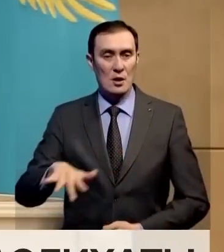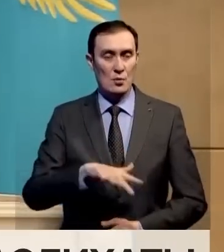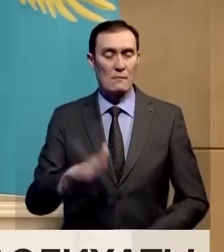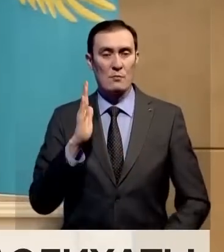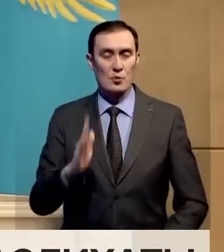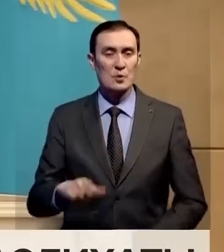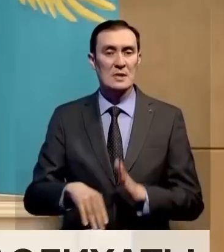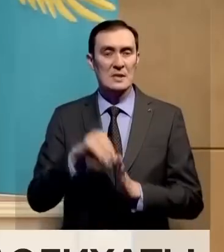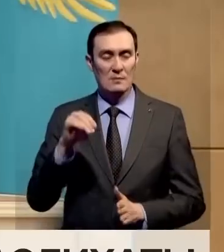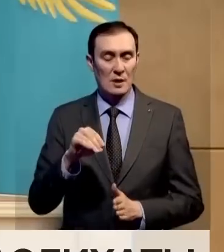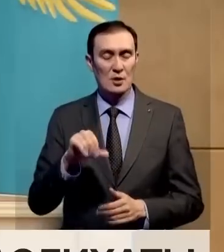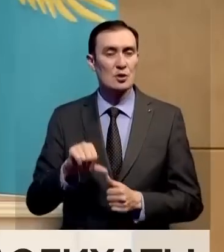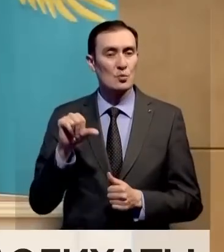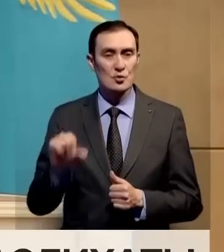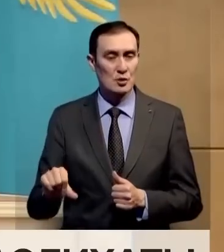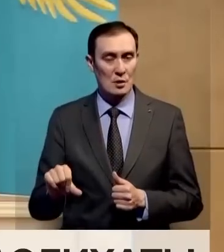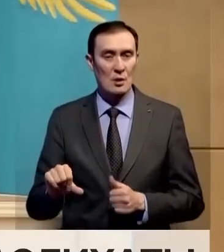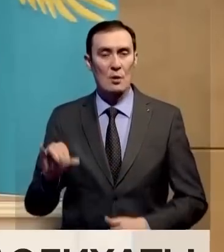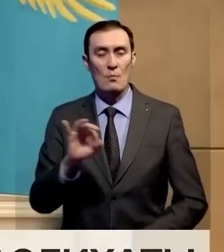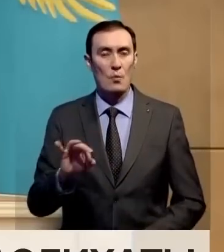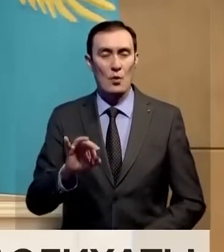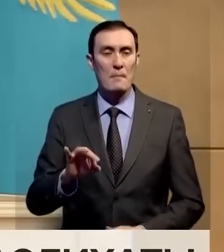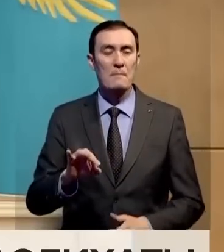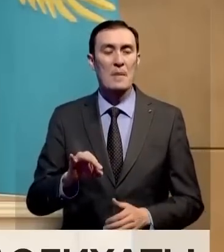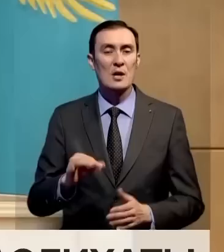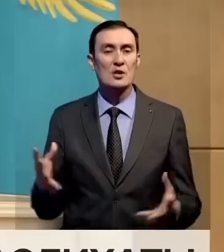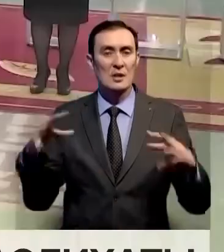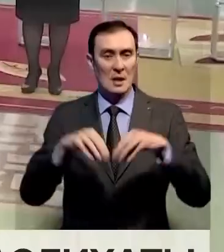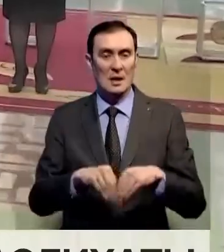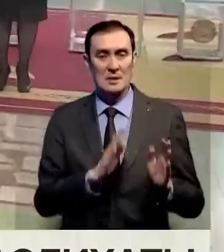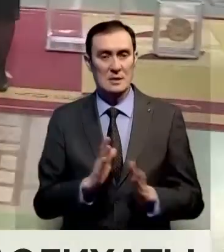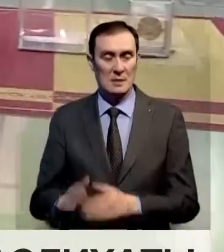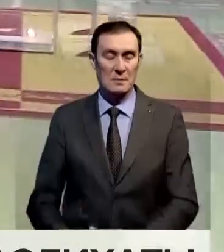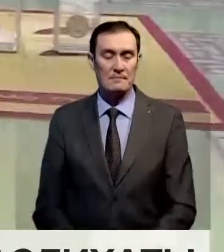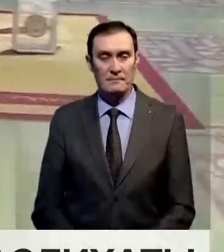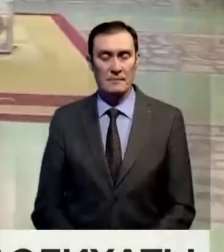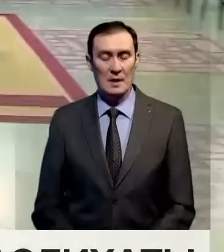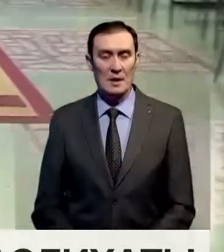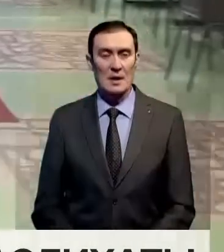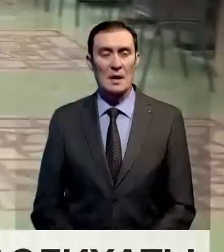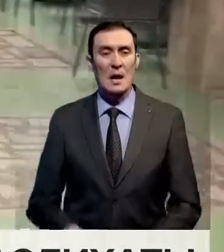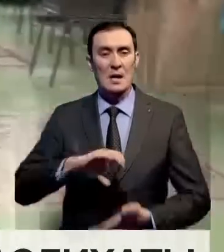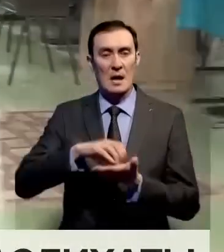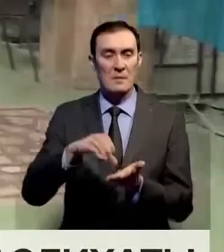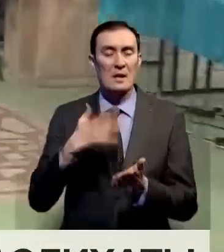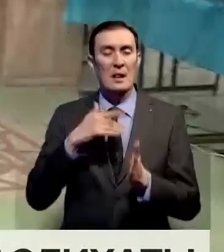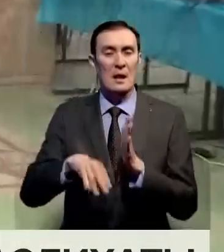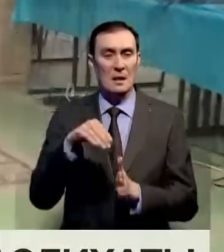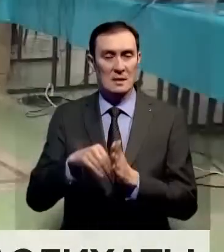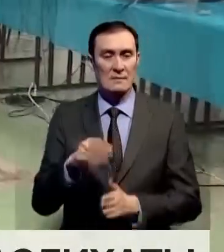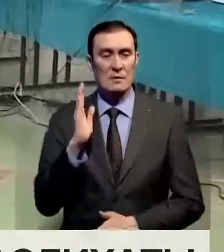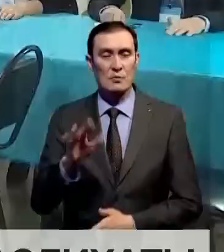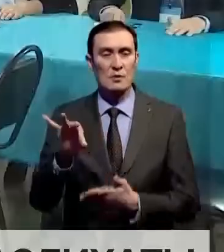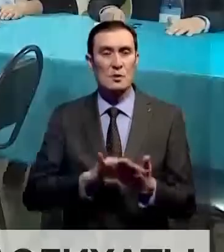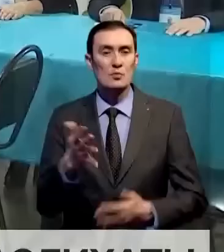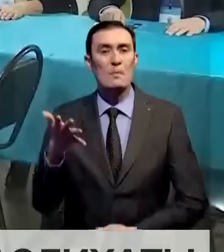будут избраны исключительно по мажоритарной системе. К слову, в кабине для голосования казахстанцев будут ждать